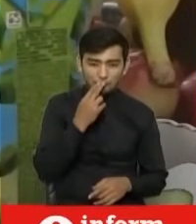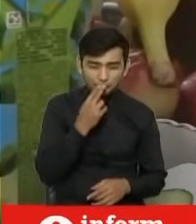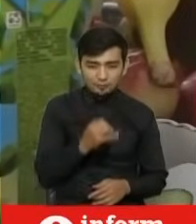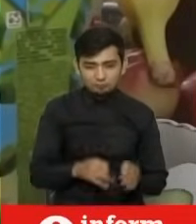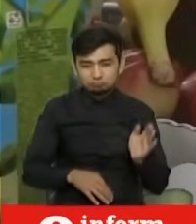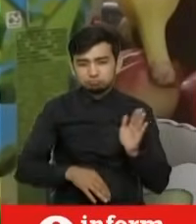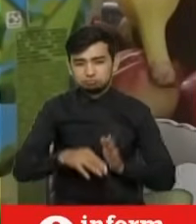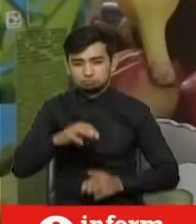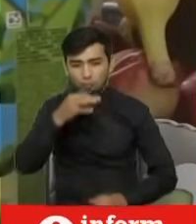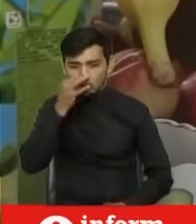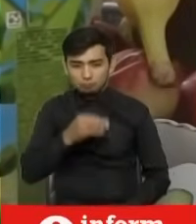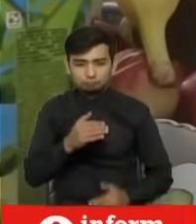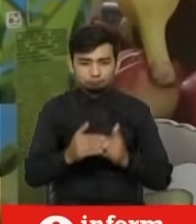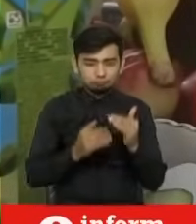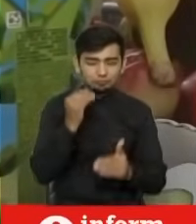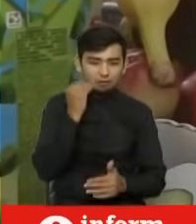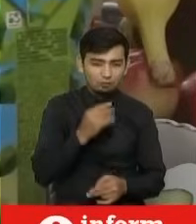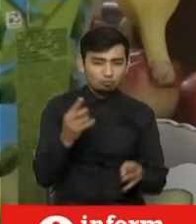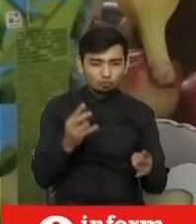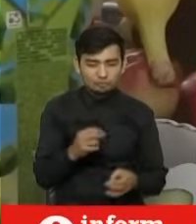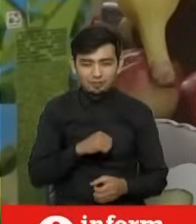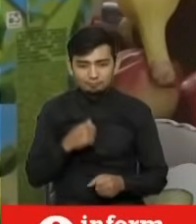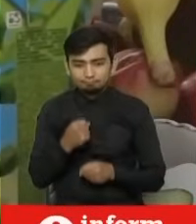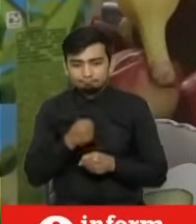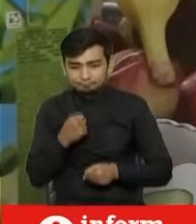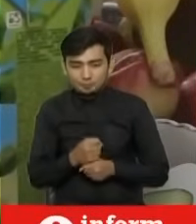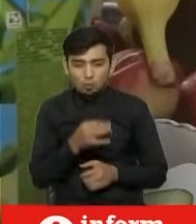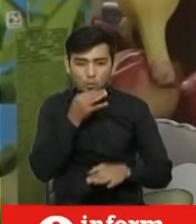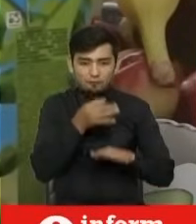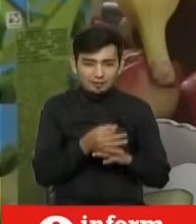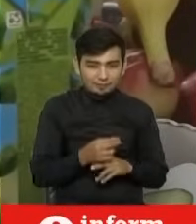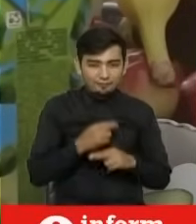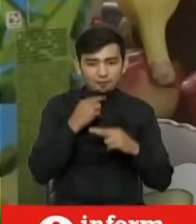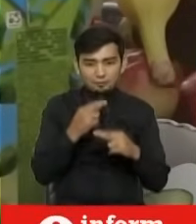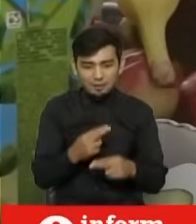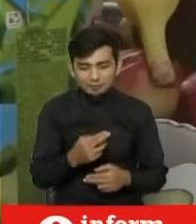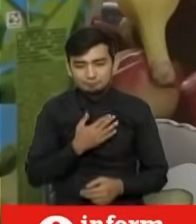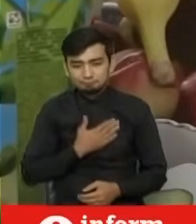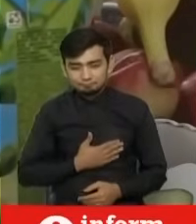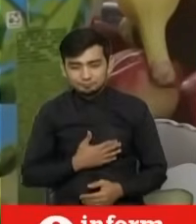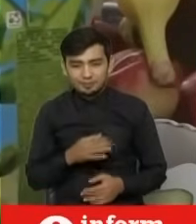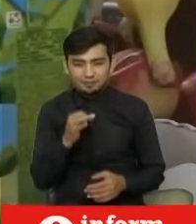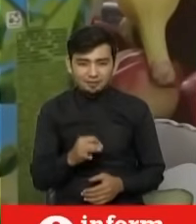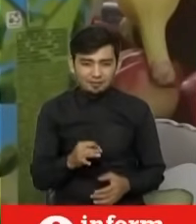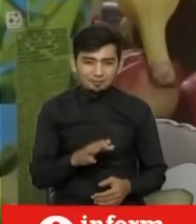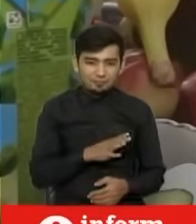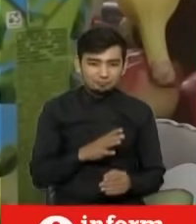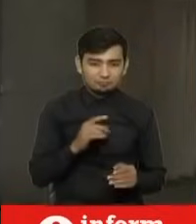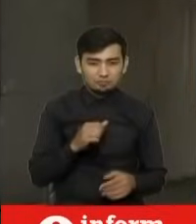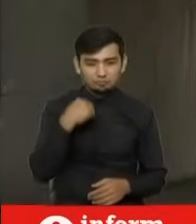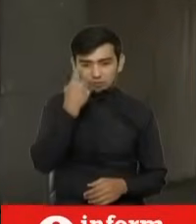затем растут профессионально Да и качества нужные вырабатываются ответственность внимательность аккуратность происходит становление